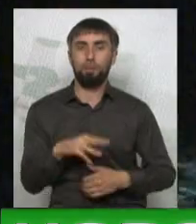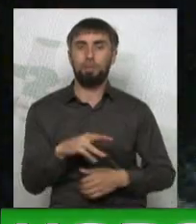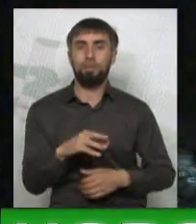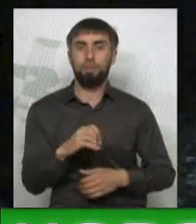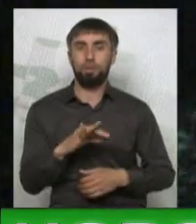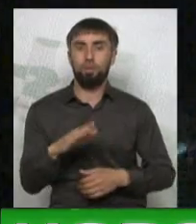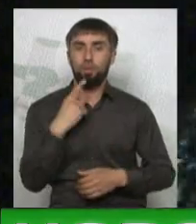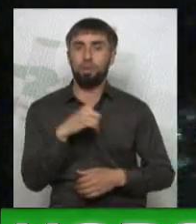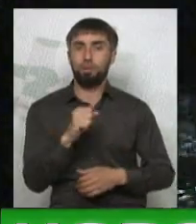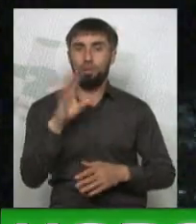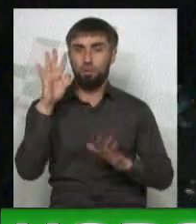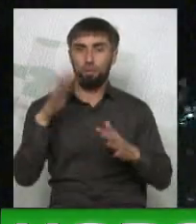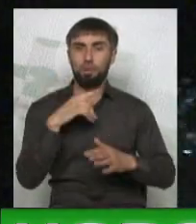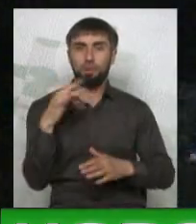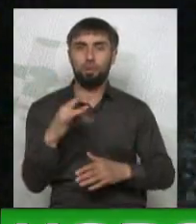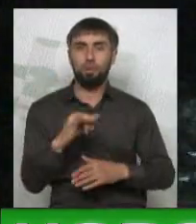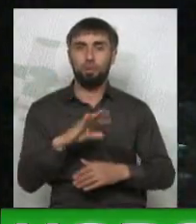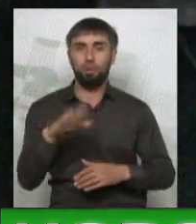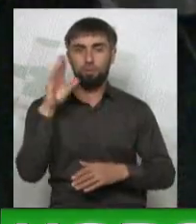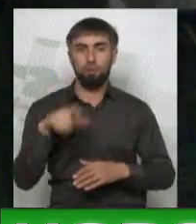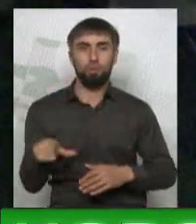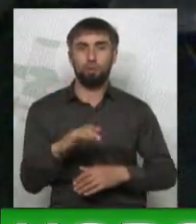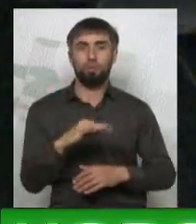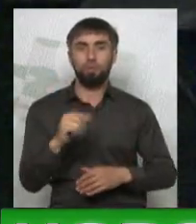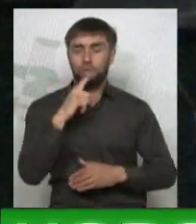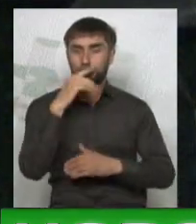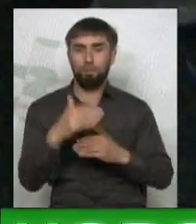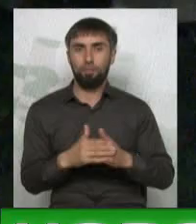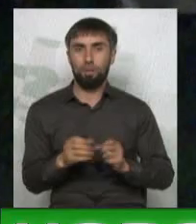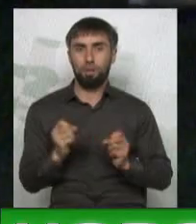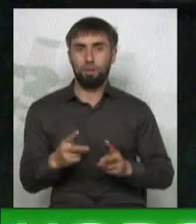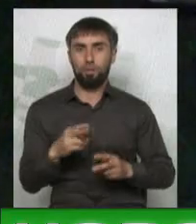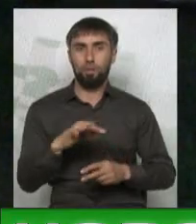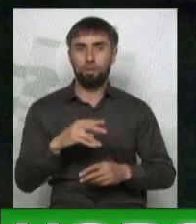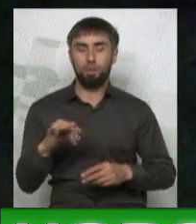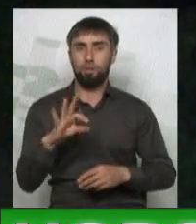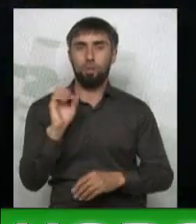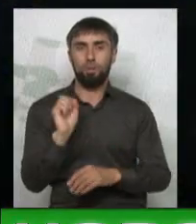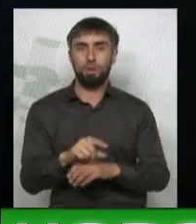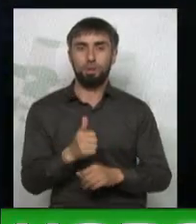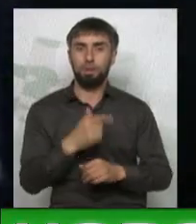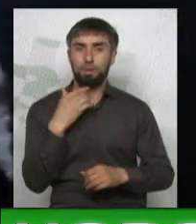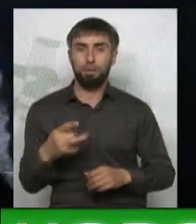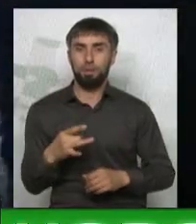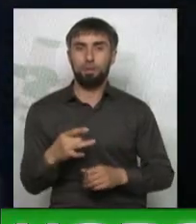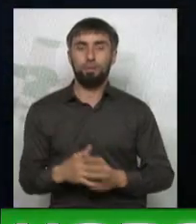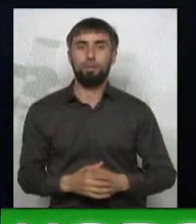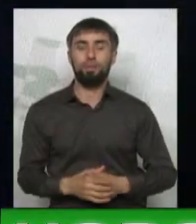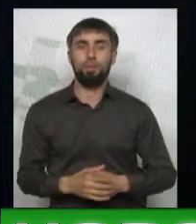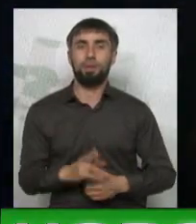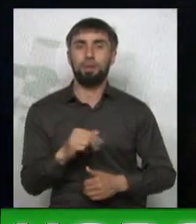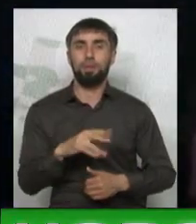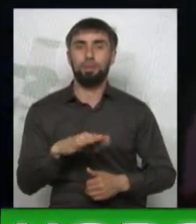Евлоев отметил, что из-за осадка в Ингушетии уровень реки Суджа приблизился к критической отметке. По поручению главы региона Махмуда Али Калиматова